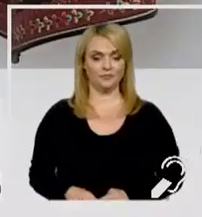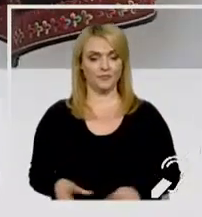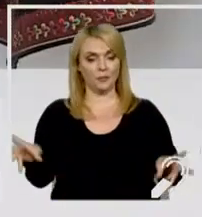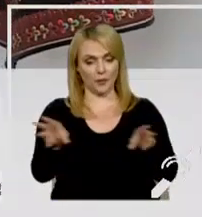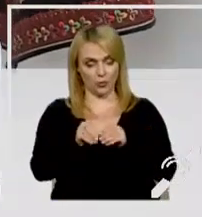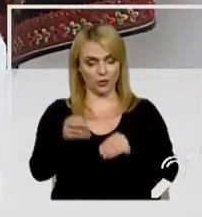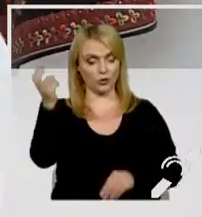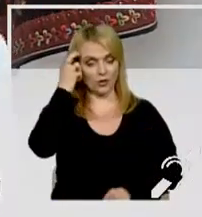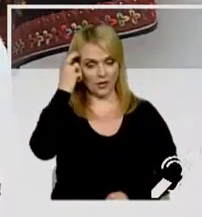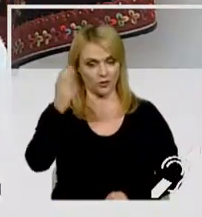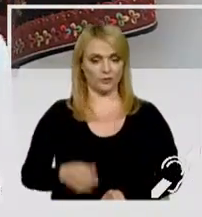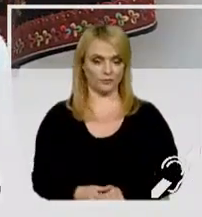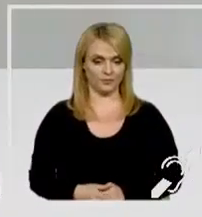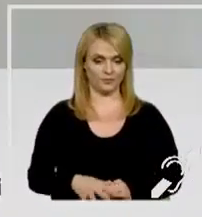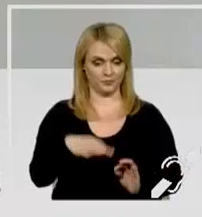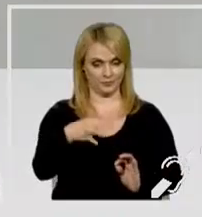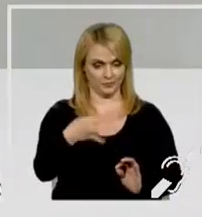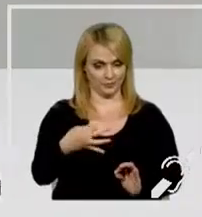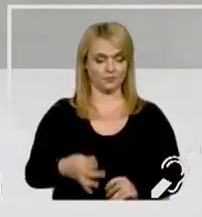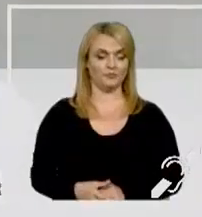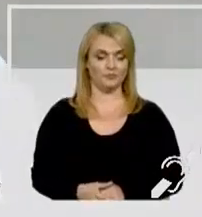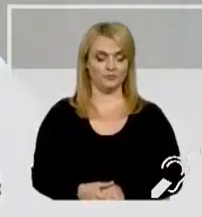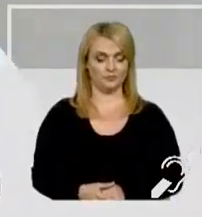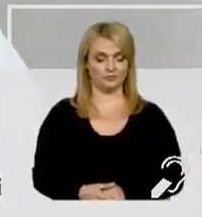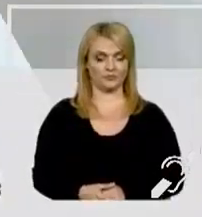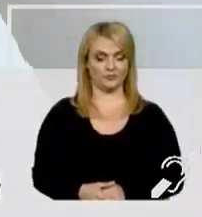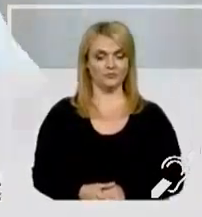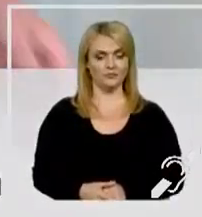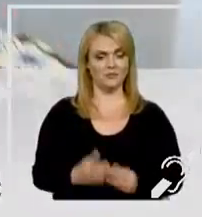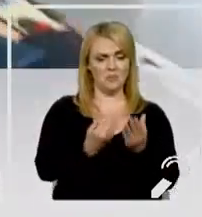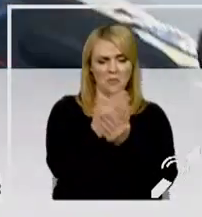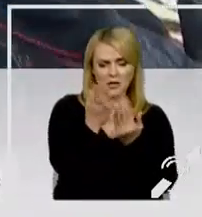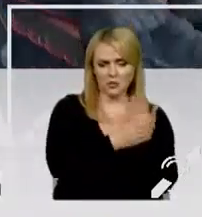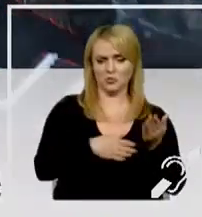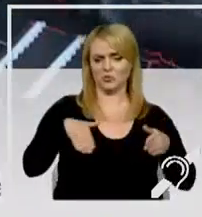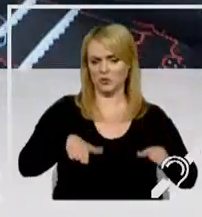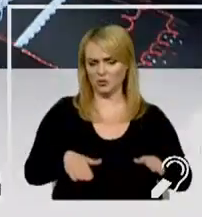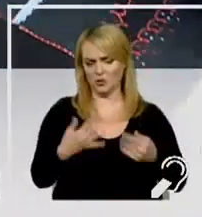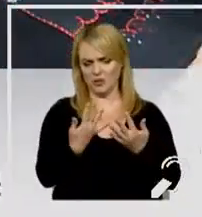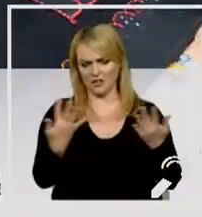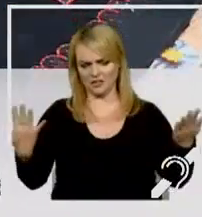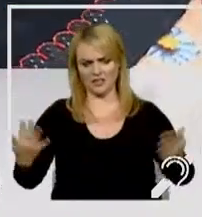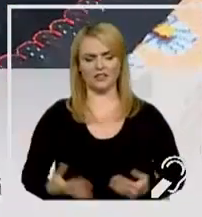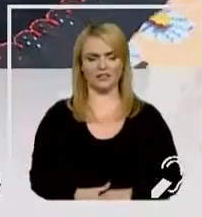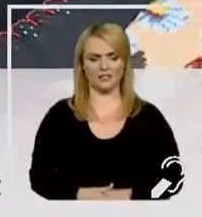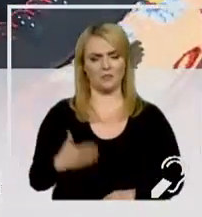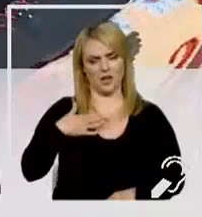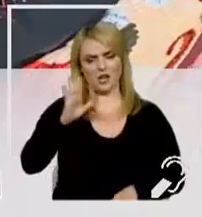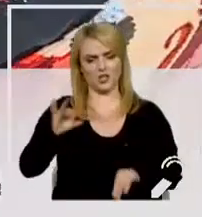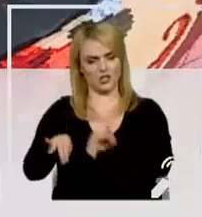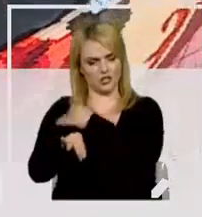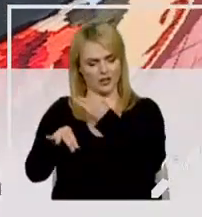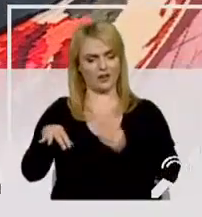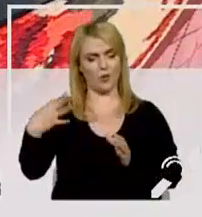neagră și cu mărgele. Facem opinci, facem mănuși, podoabe și soția